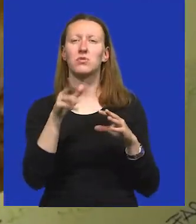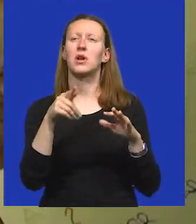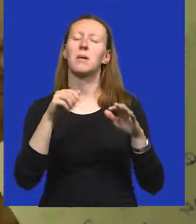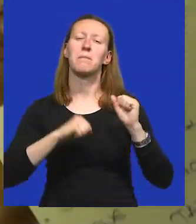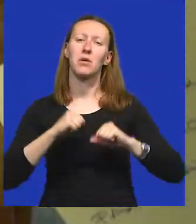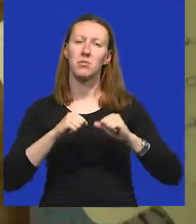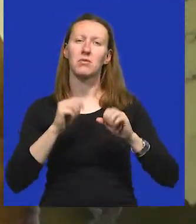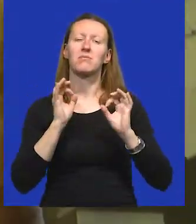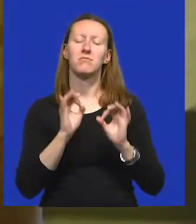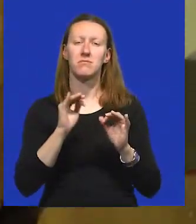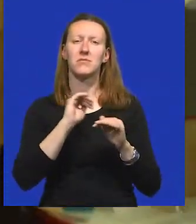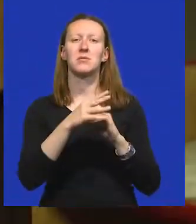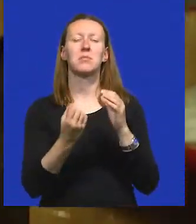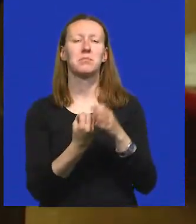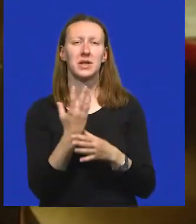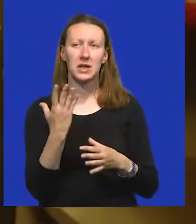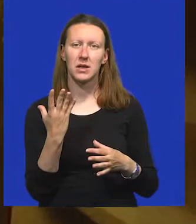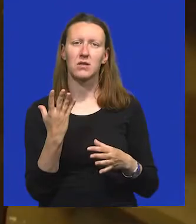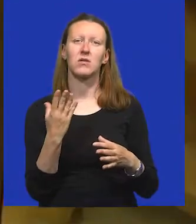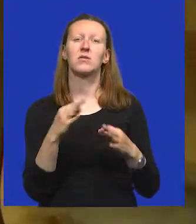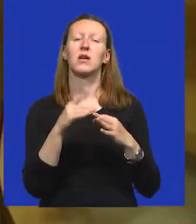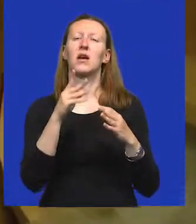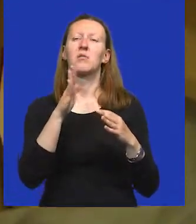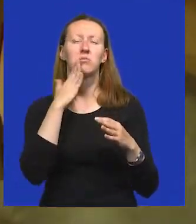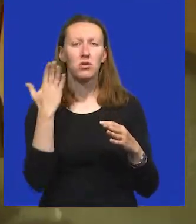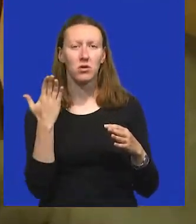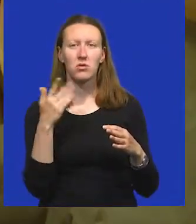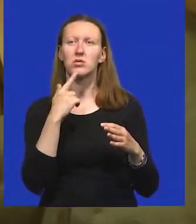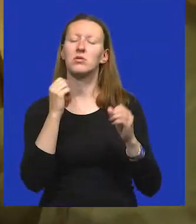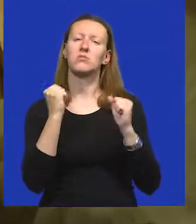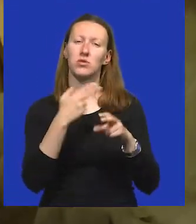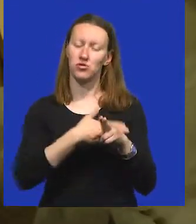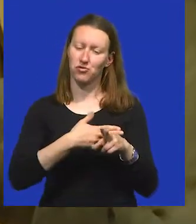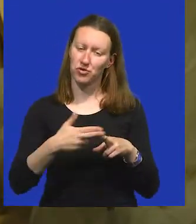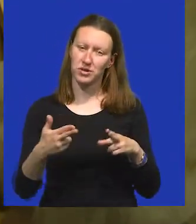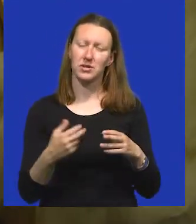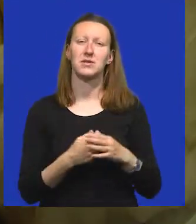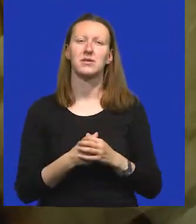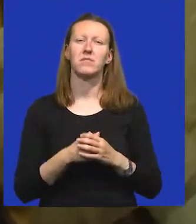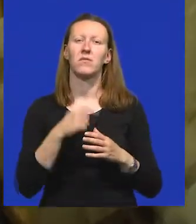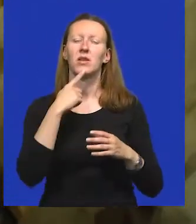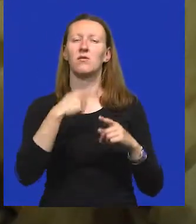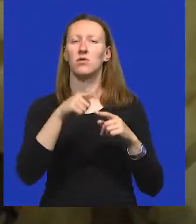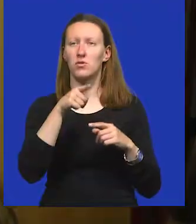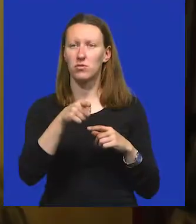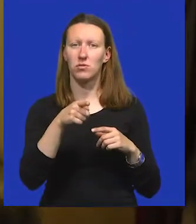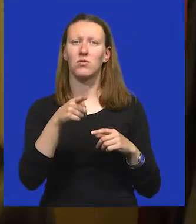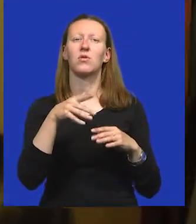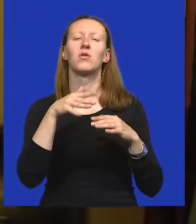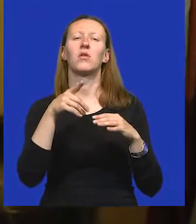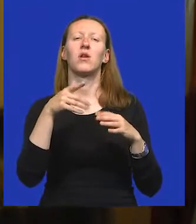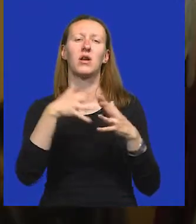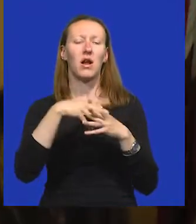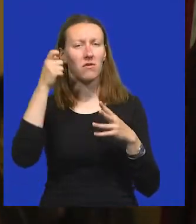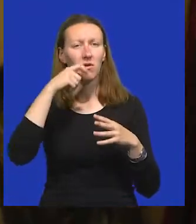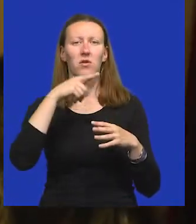ad assumere comportamenti corretti verso la natura, a rispettarla e a mantenerla pulita. E dato che la